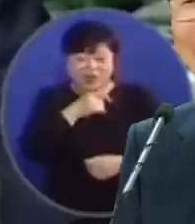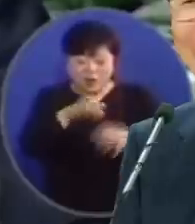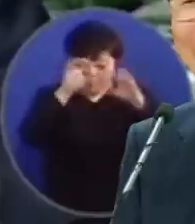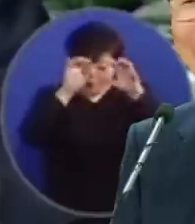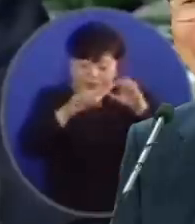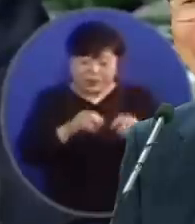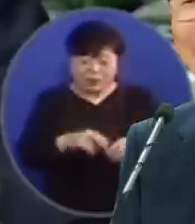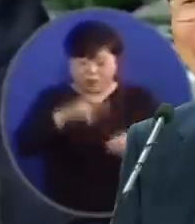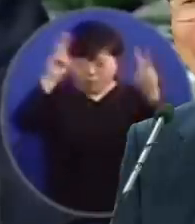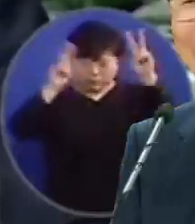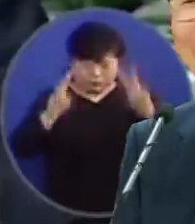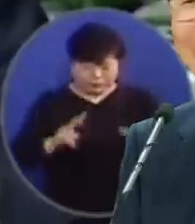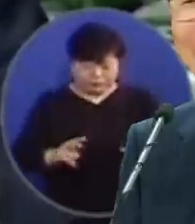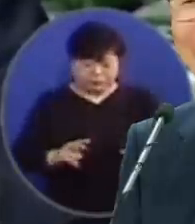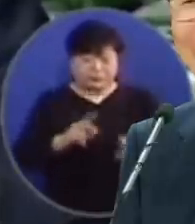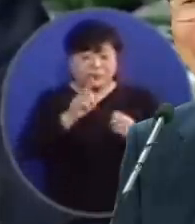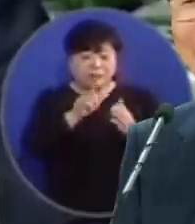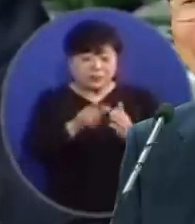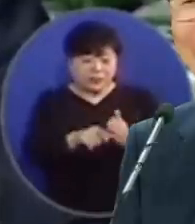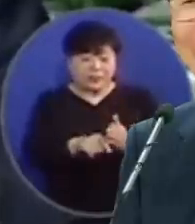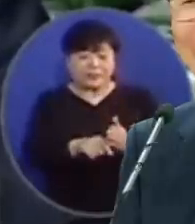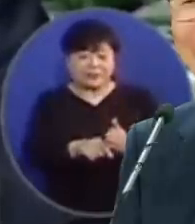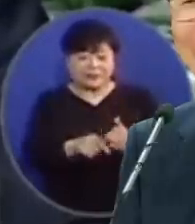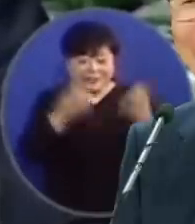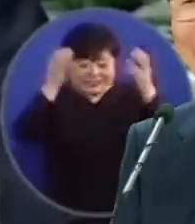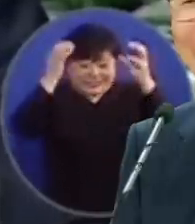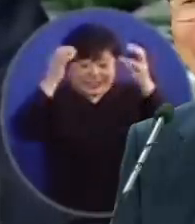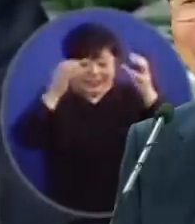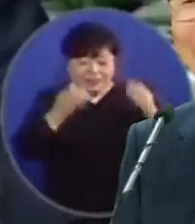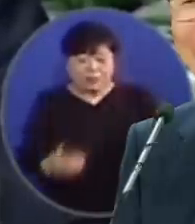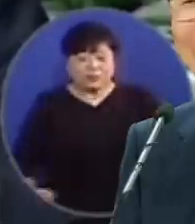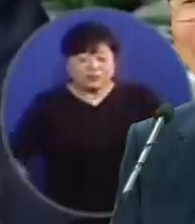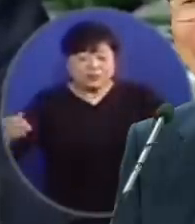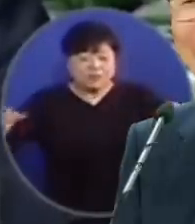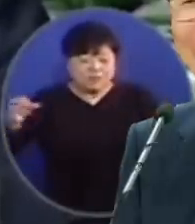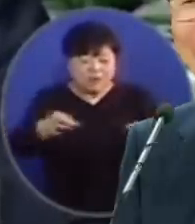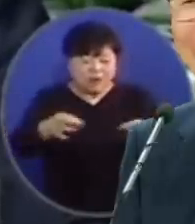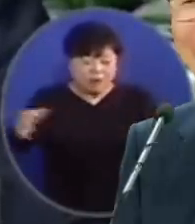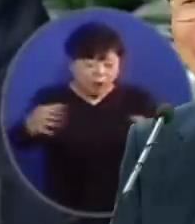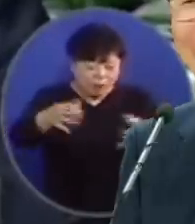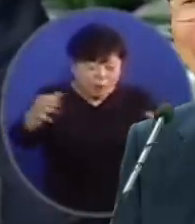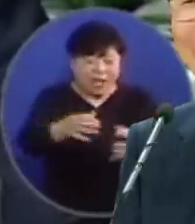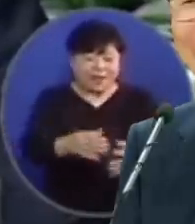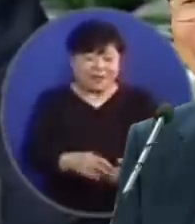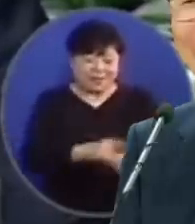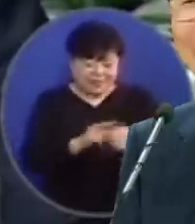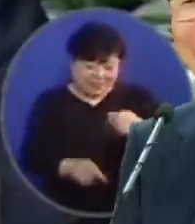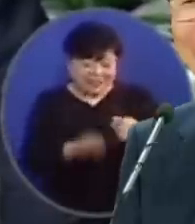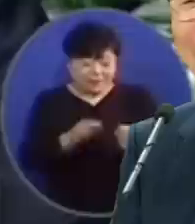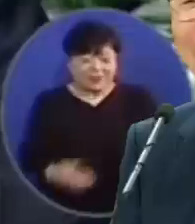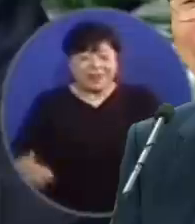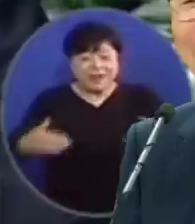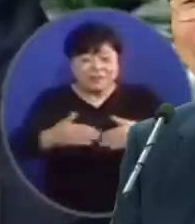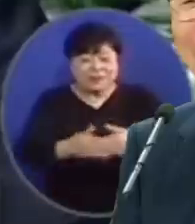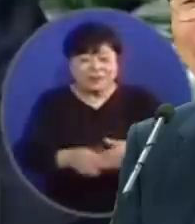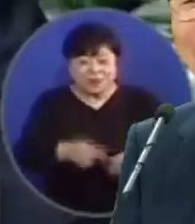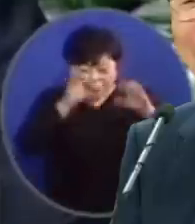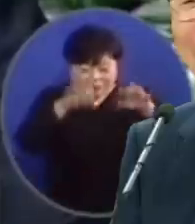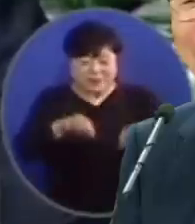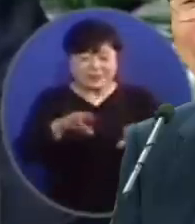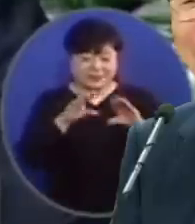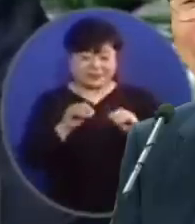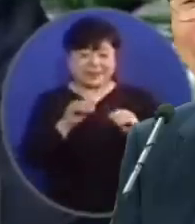내리고 벼락이 치고 천둥이 쳐도 새끼들을 모두 불러서 날개 밑에 품고 비가